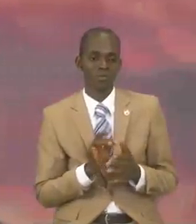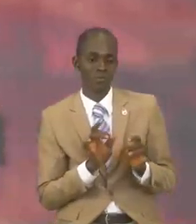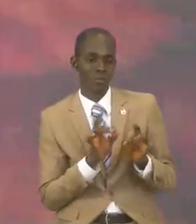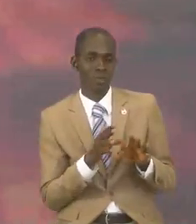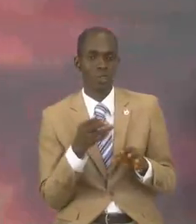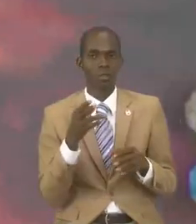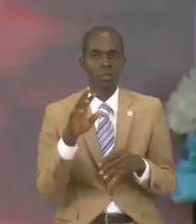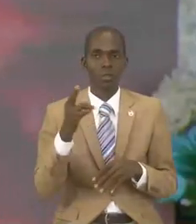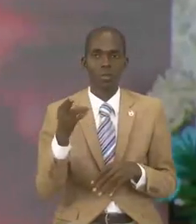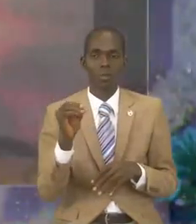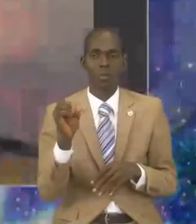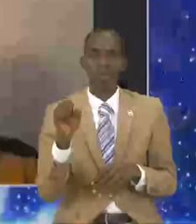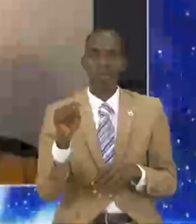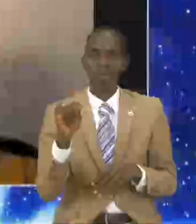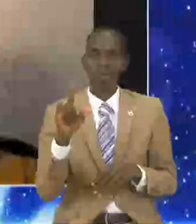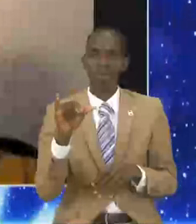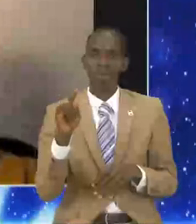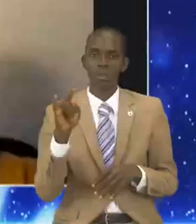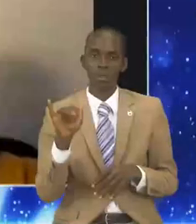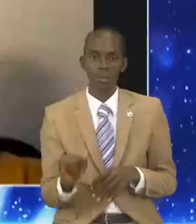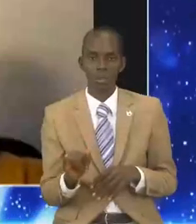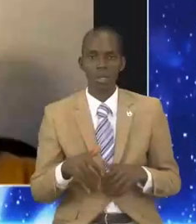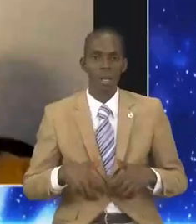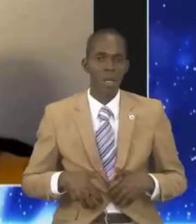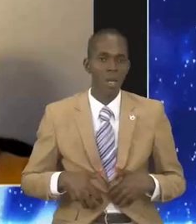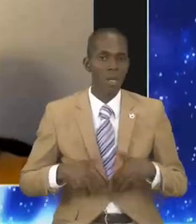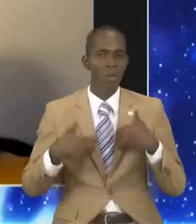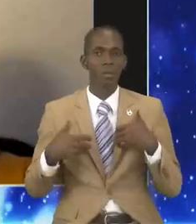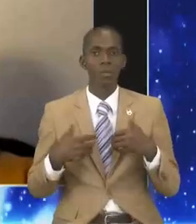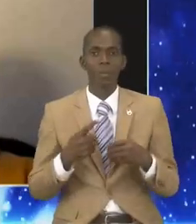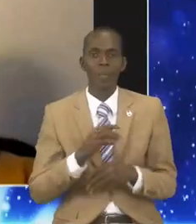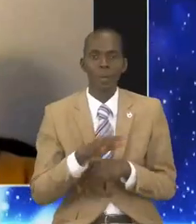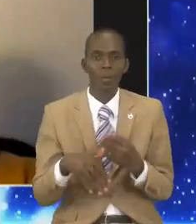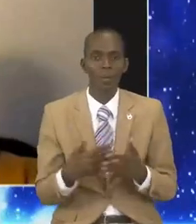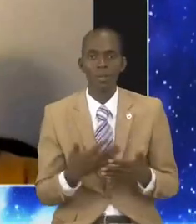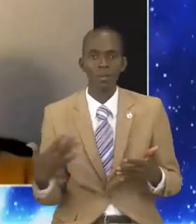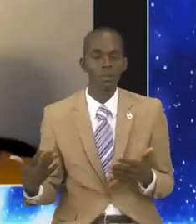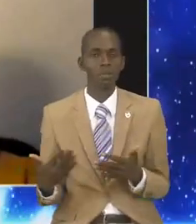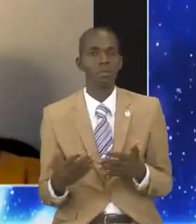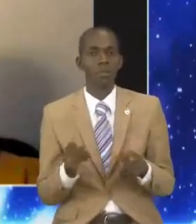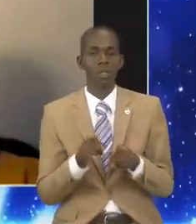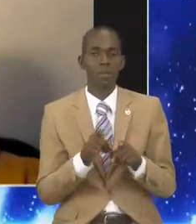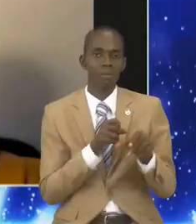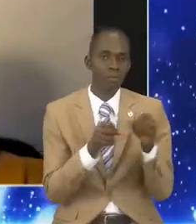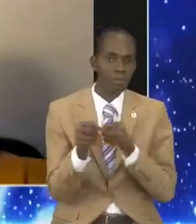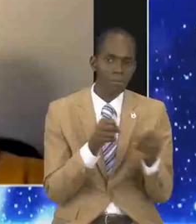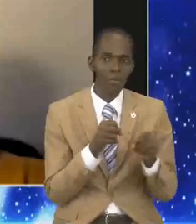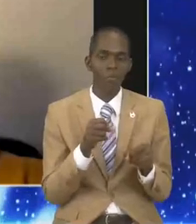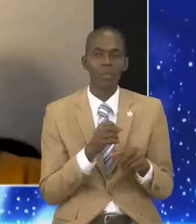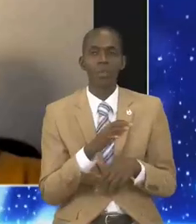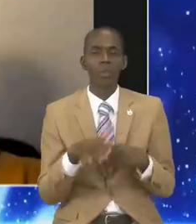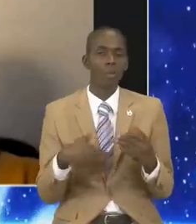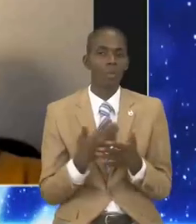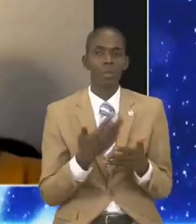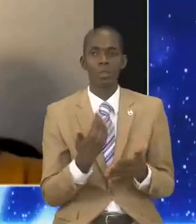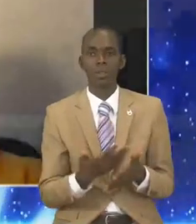l'hostilité, la colère, toutes ces choses, la violence, toutes ces